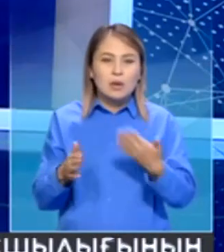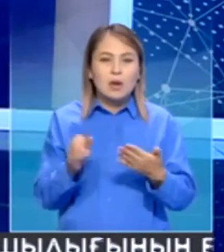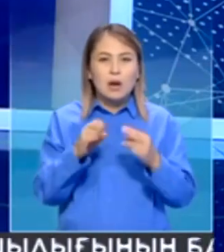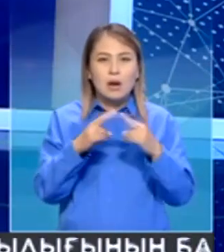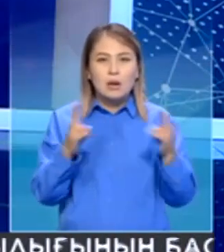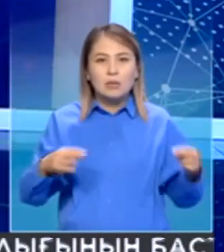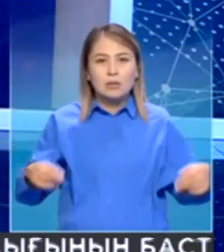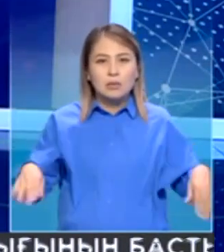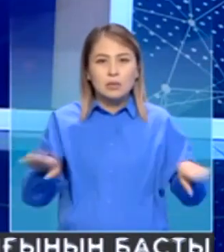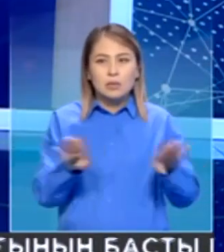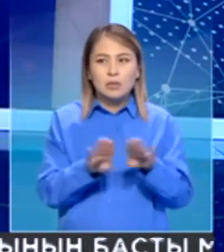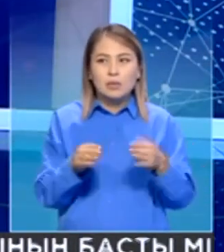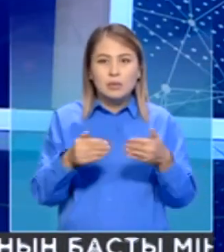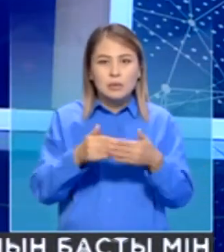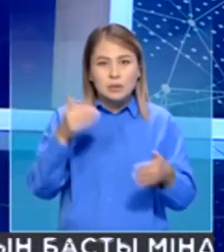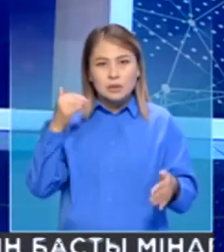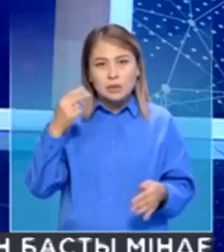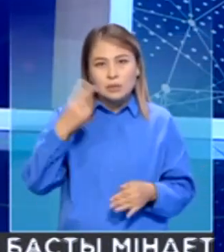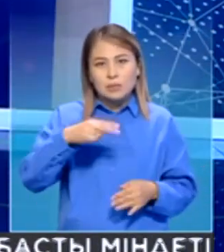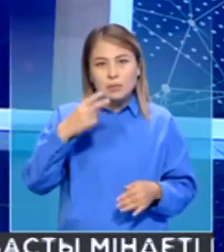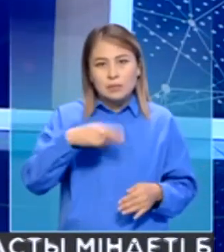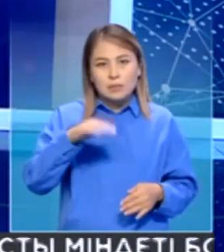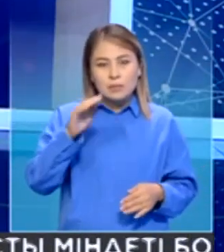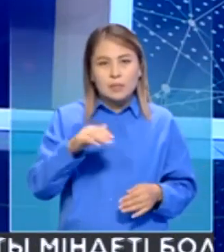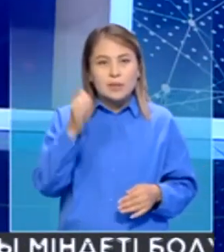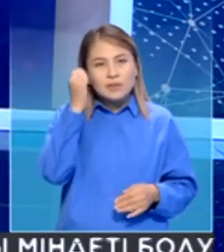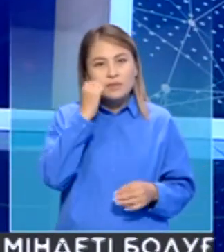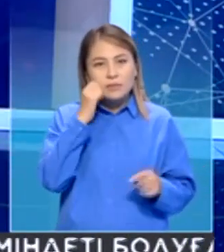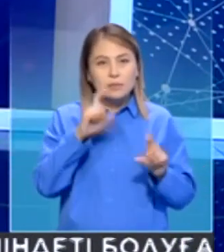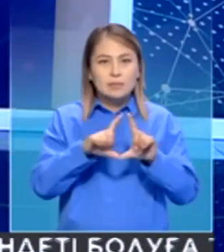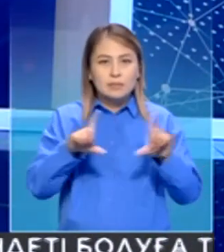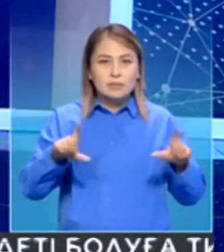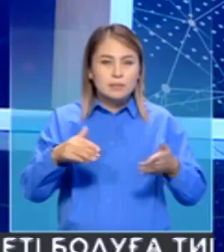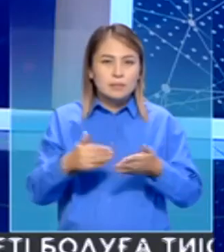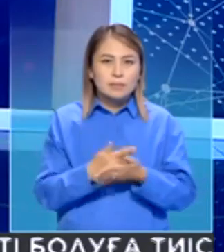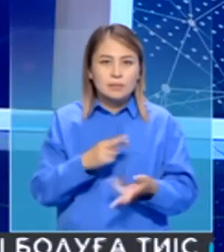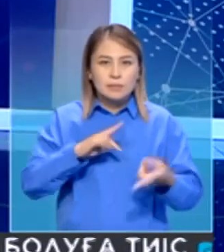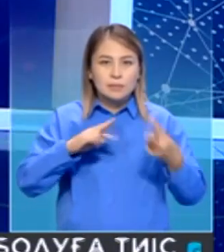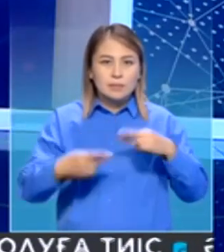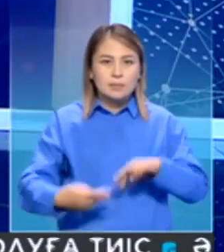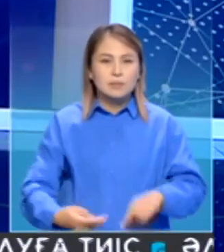ақорда тұр, ал бұған дейін шығарылған 20 мыңдық ескі купюралар жаңасымен бірге айналымда жүре береді.